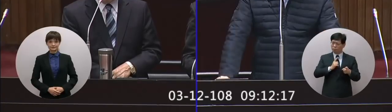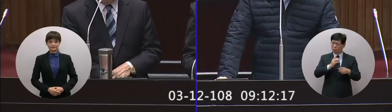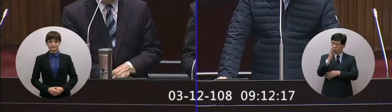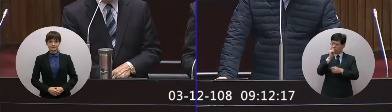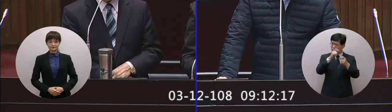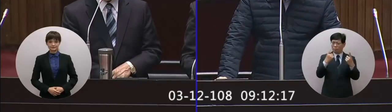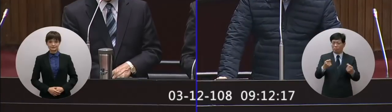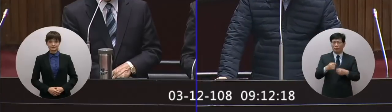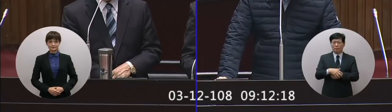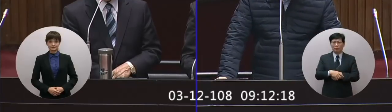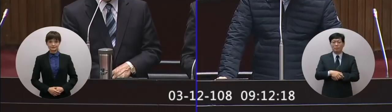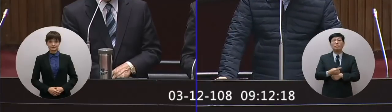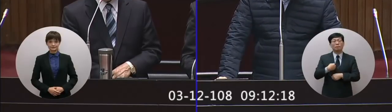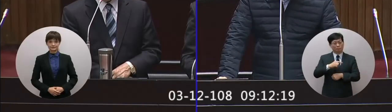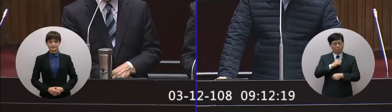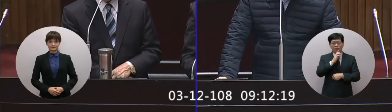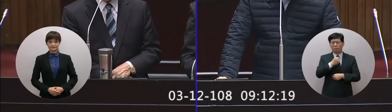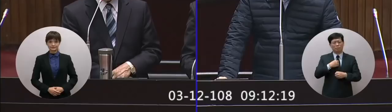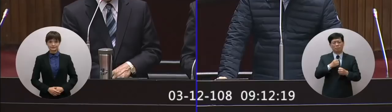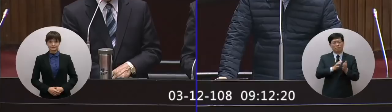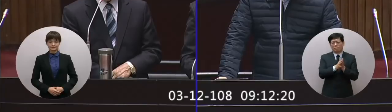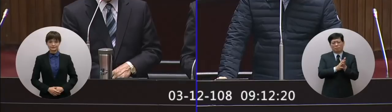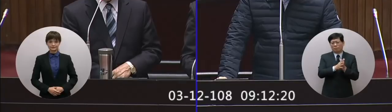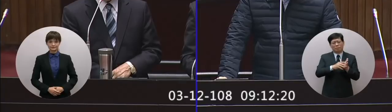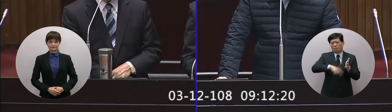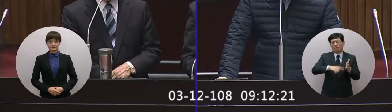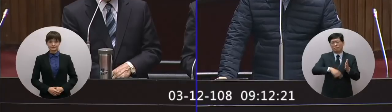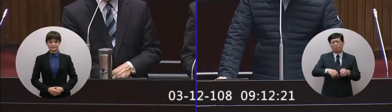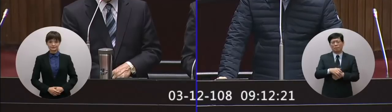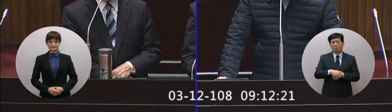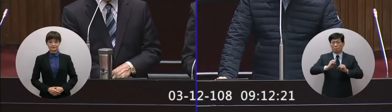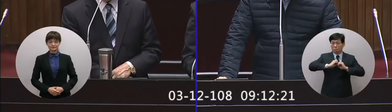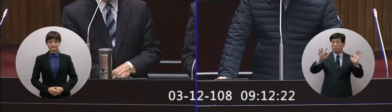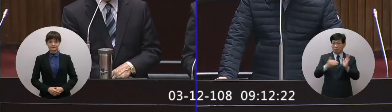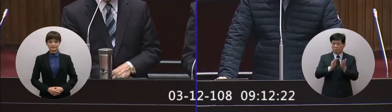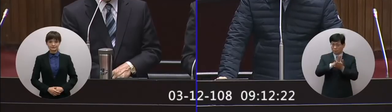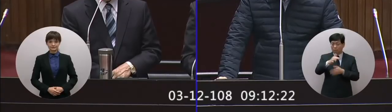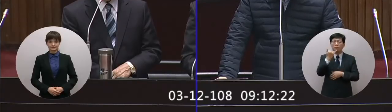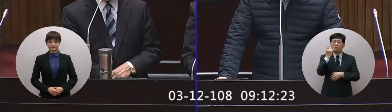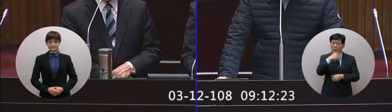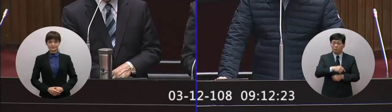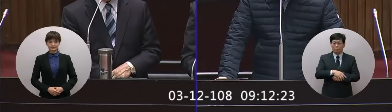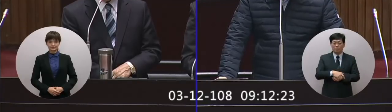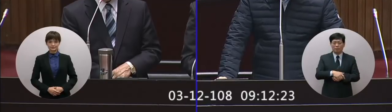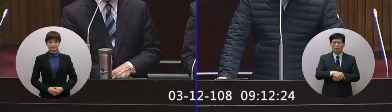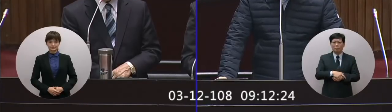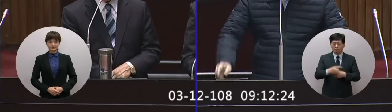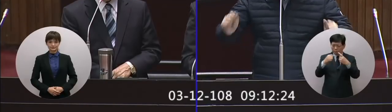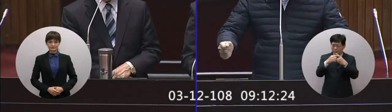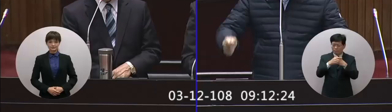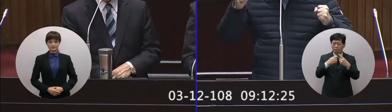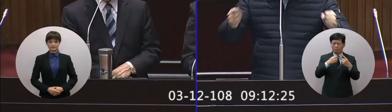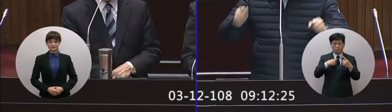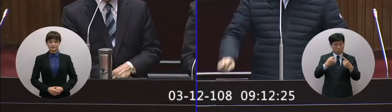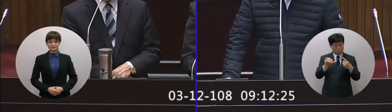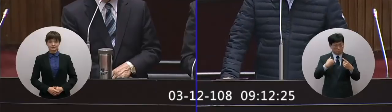标是这样子啊，所以我的要求很简单，公布之后能不能好好的研究